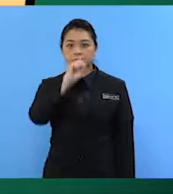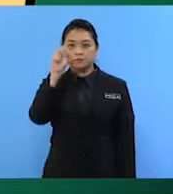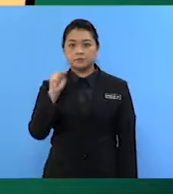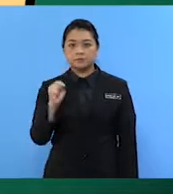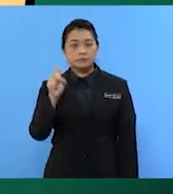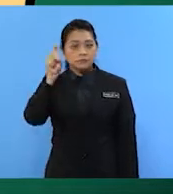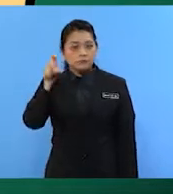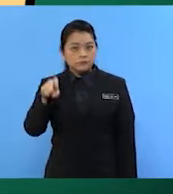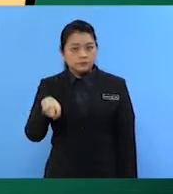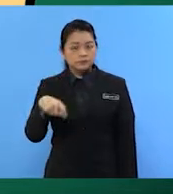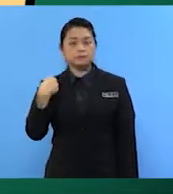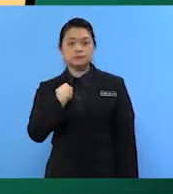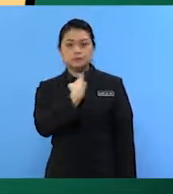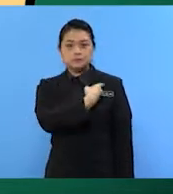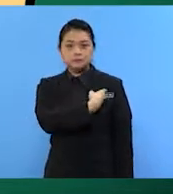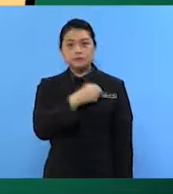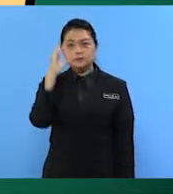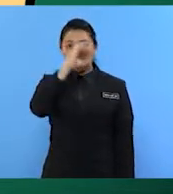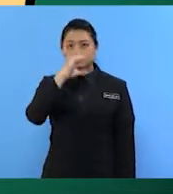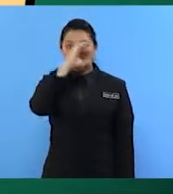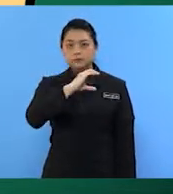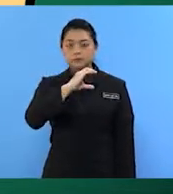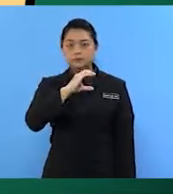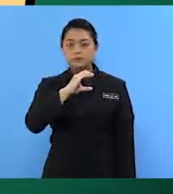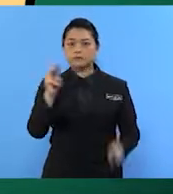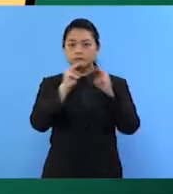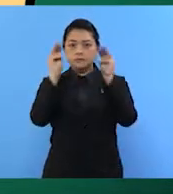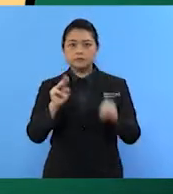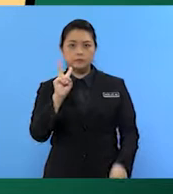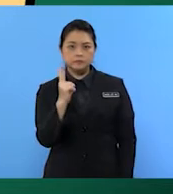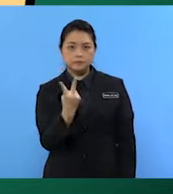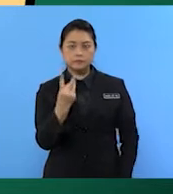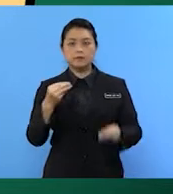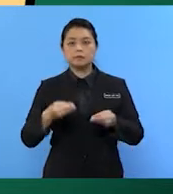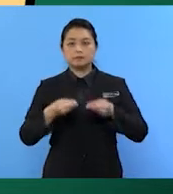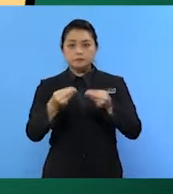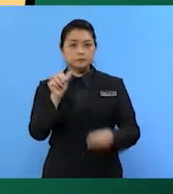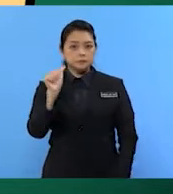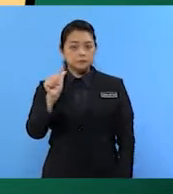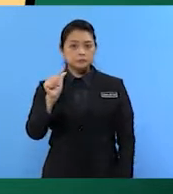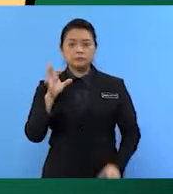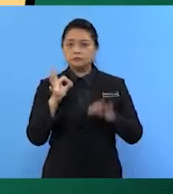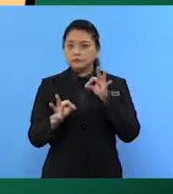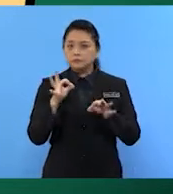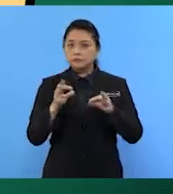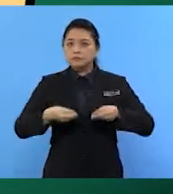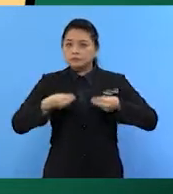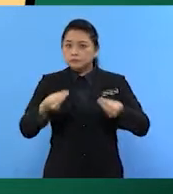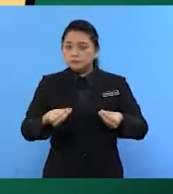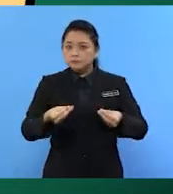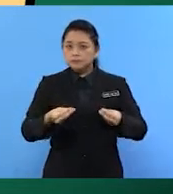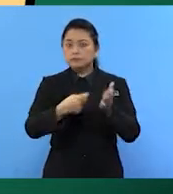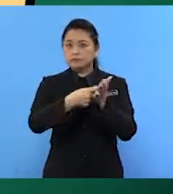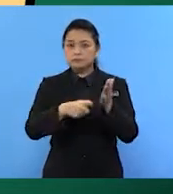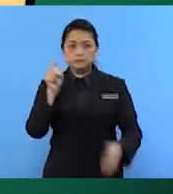soalan menghendaki kita mencari matriks songsang bagi A jika diberi